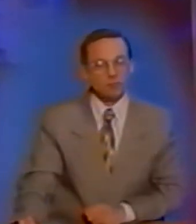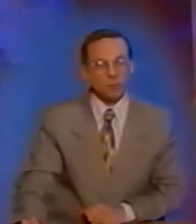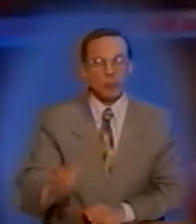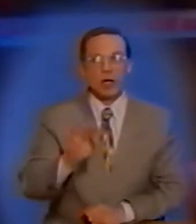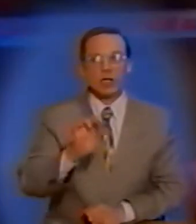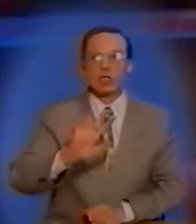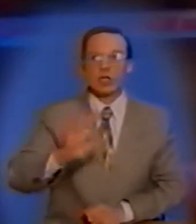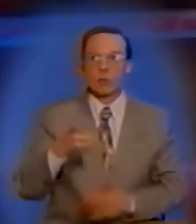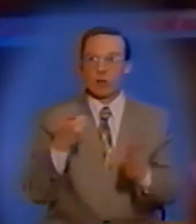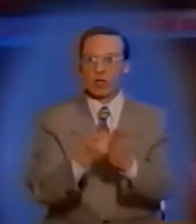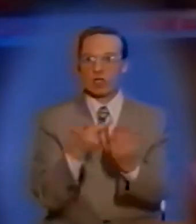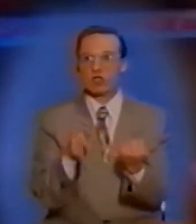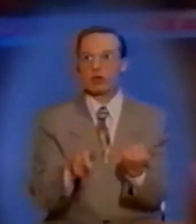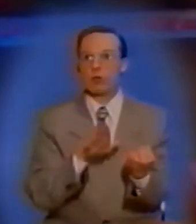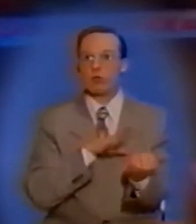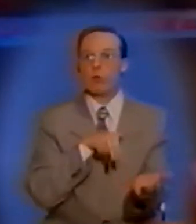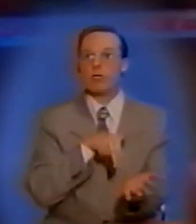ir kaip iki šito buvo prieita?